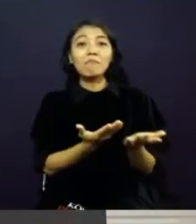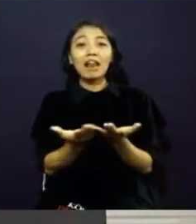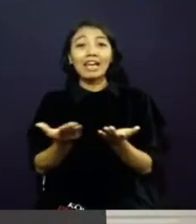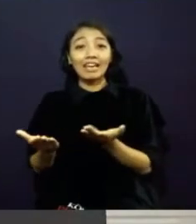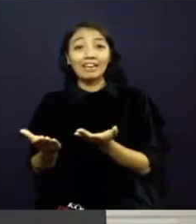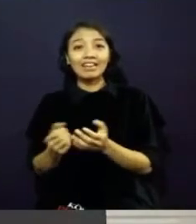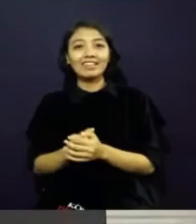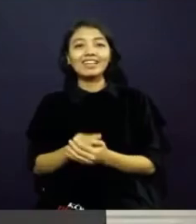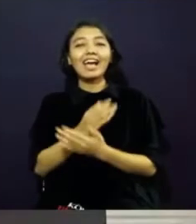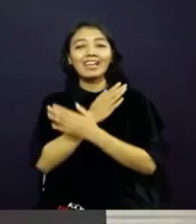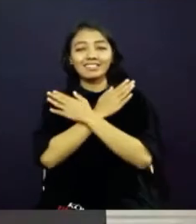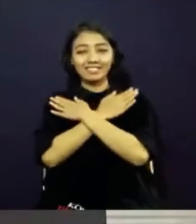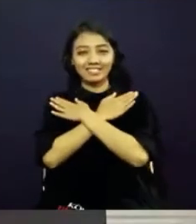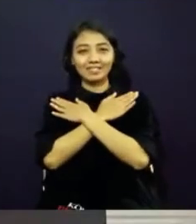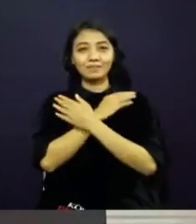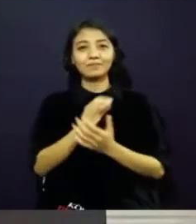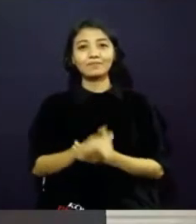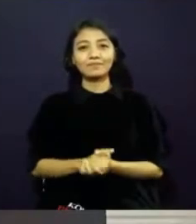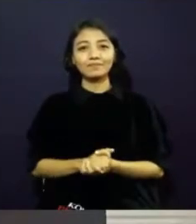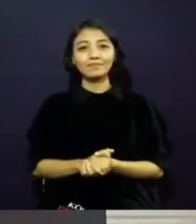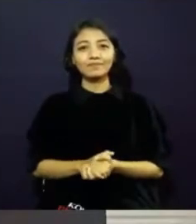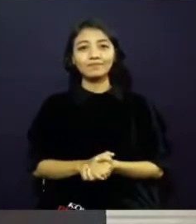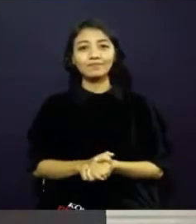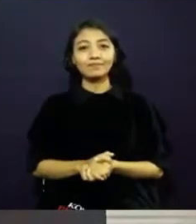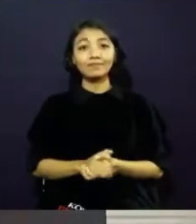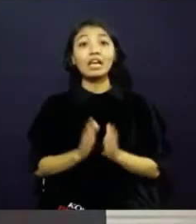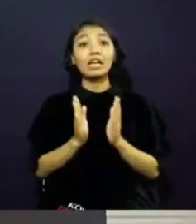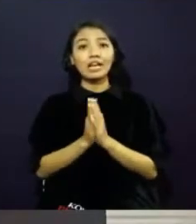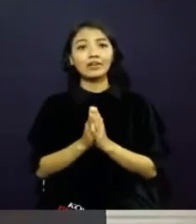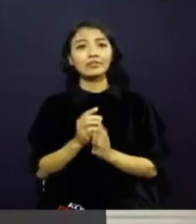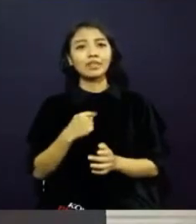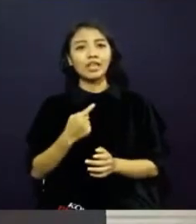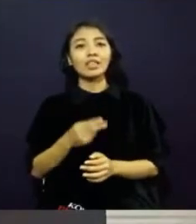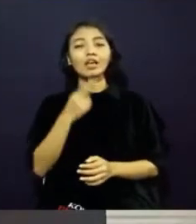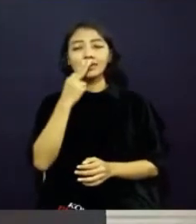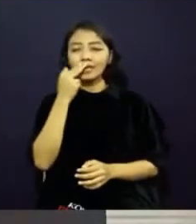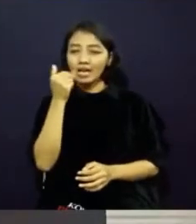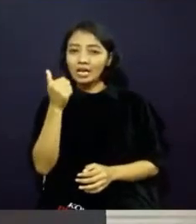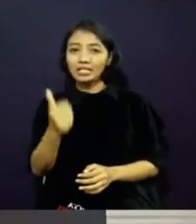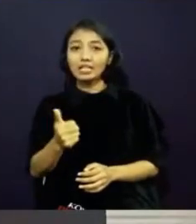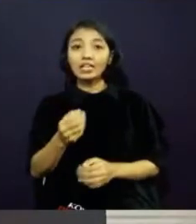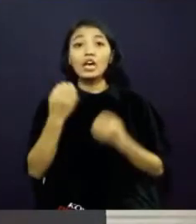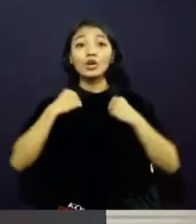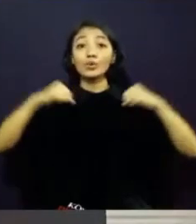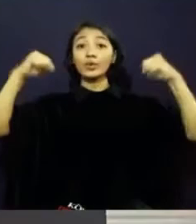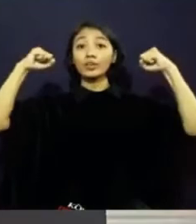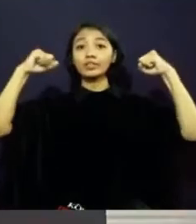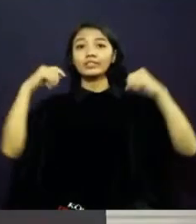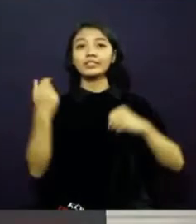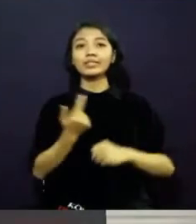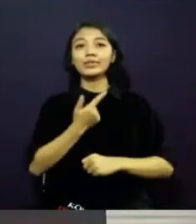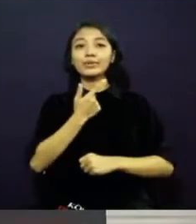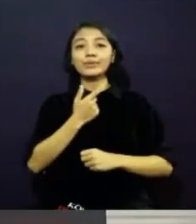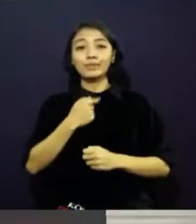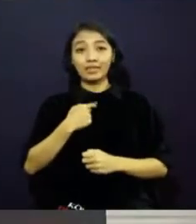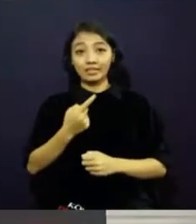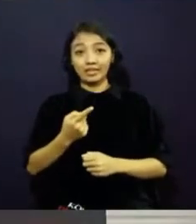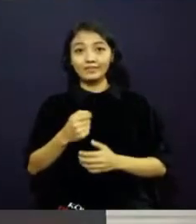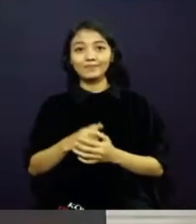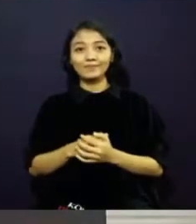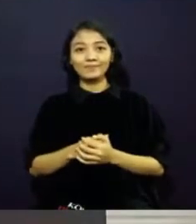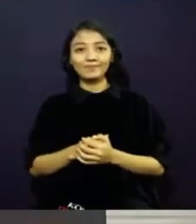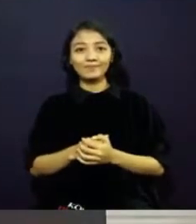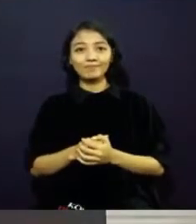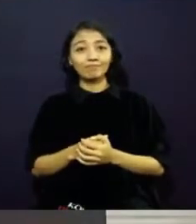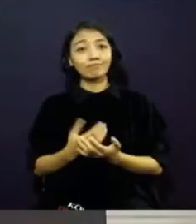Hai Namun karena kita meyakini bahwa kekuatan hidup kita hidup umat kita